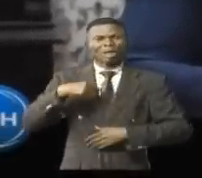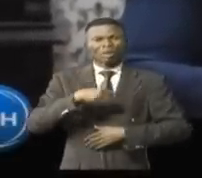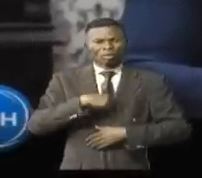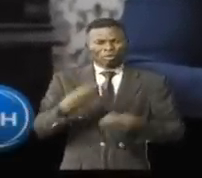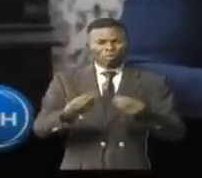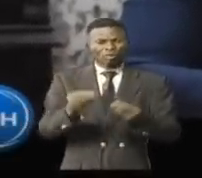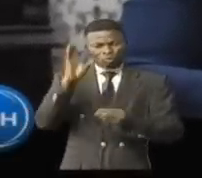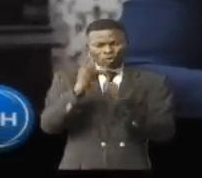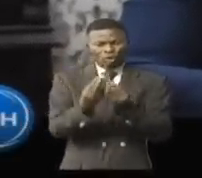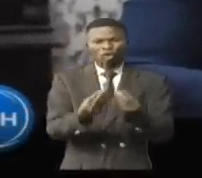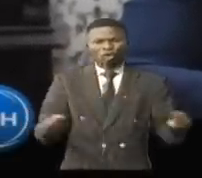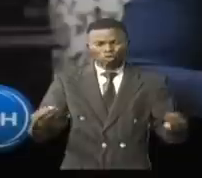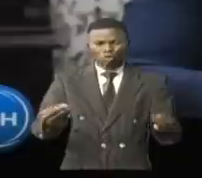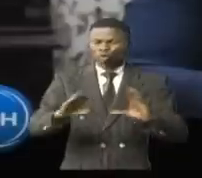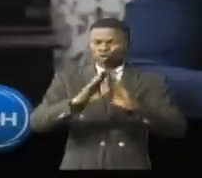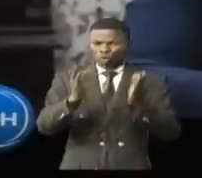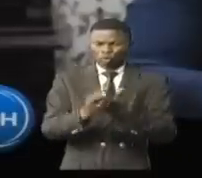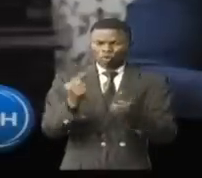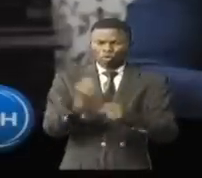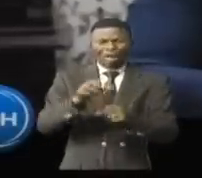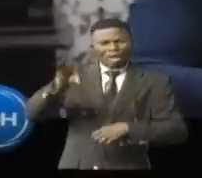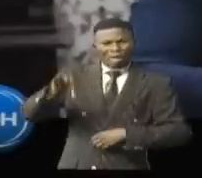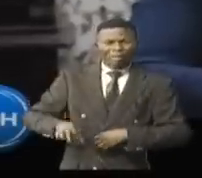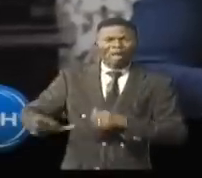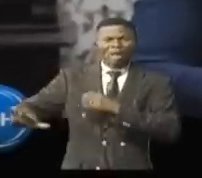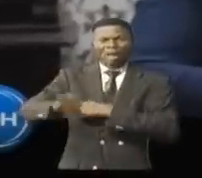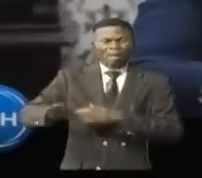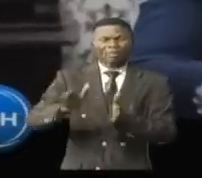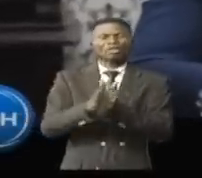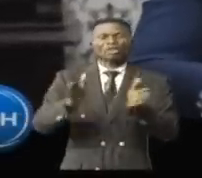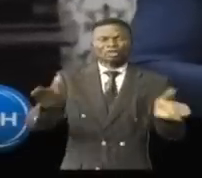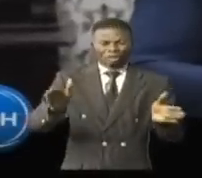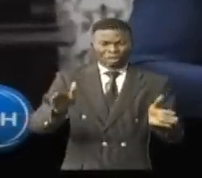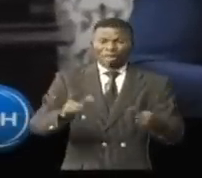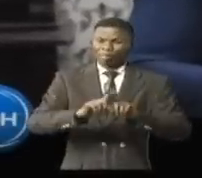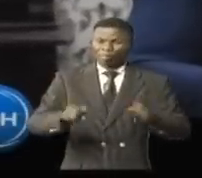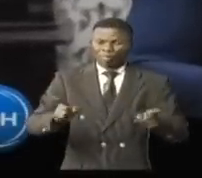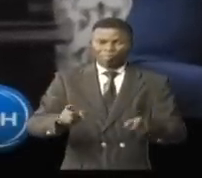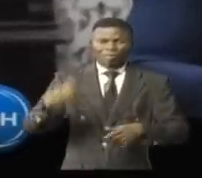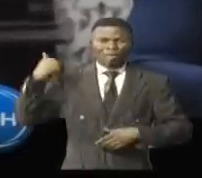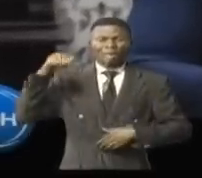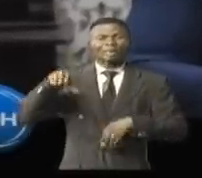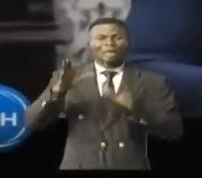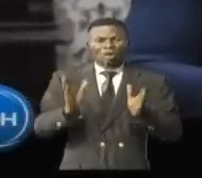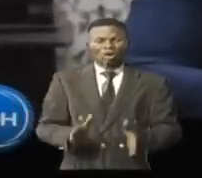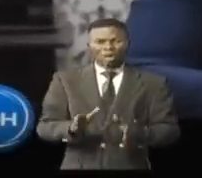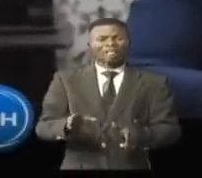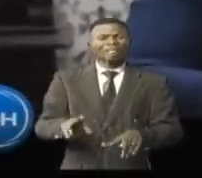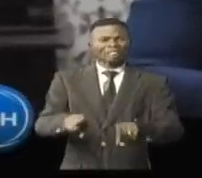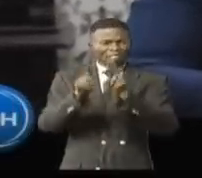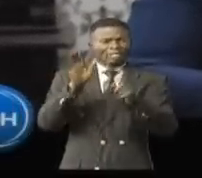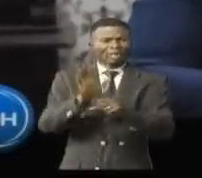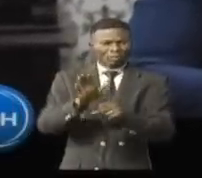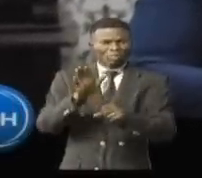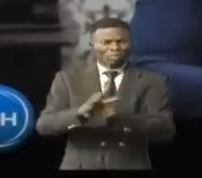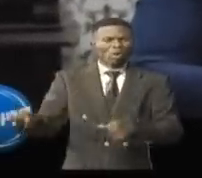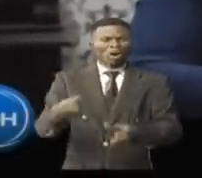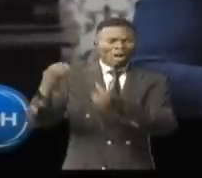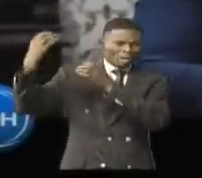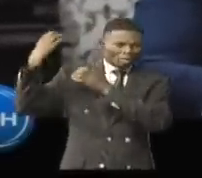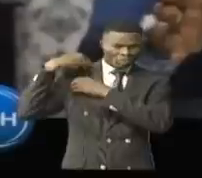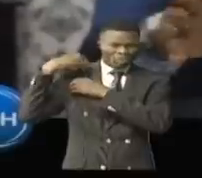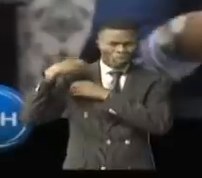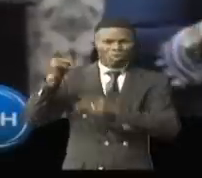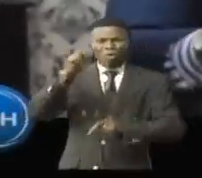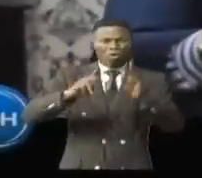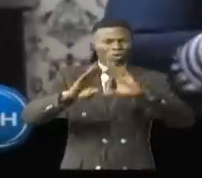nous puissions, nous tous, travailler pour l'intérêt de la population. Car l'État congolais a le devoir de prendre en charge sa propre